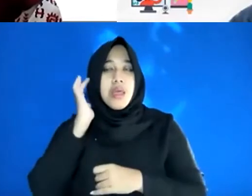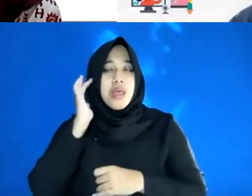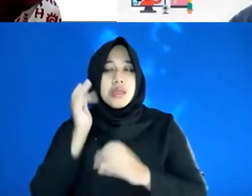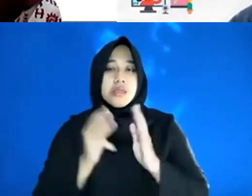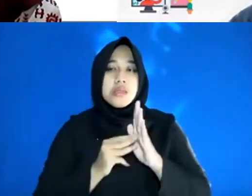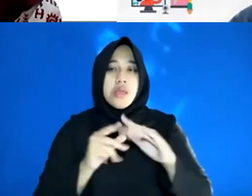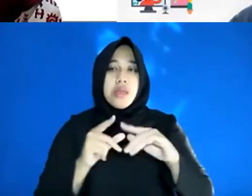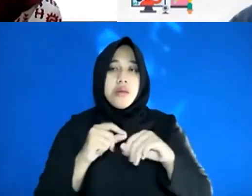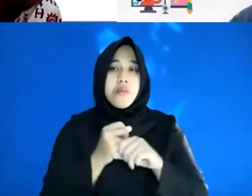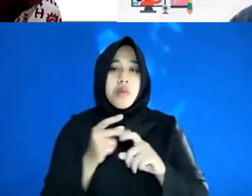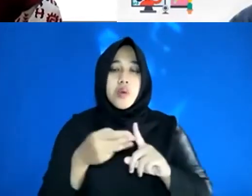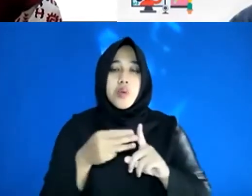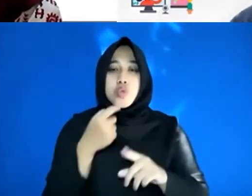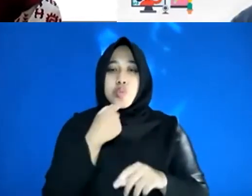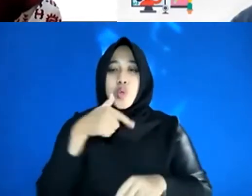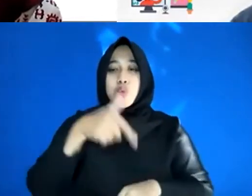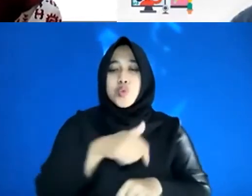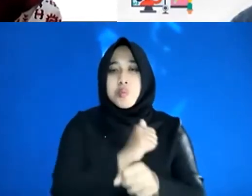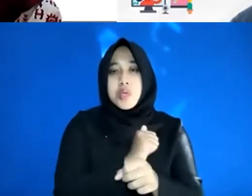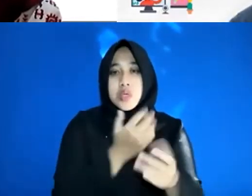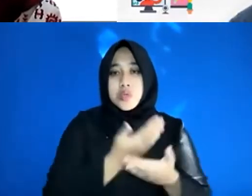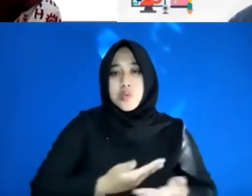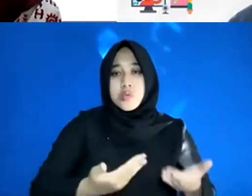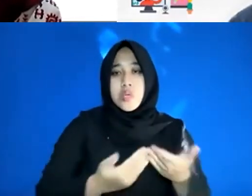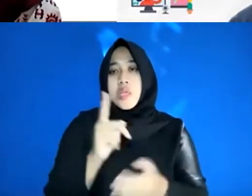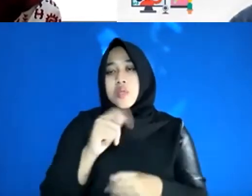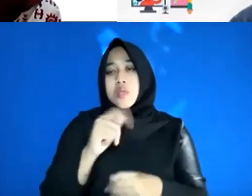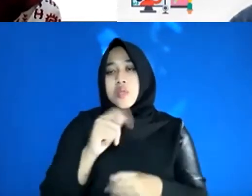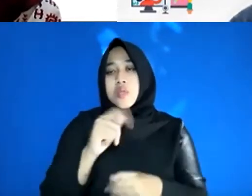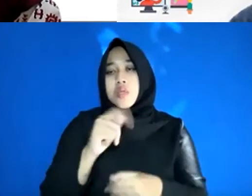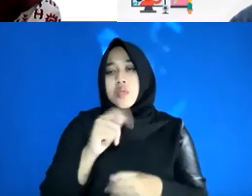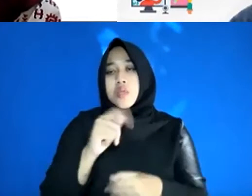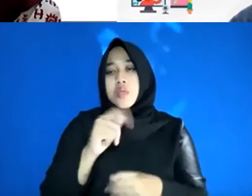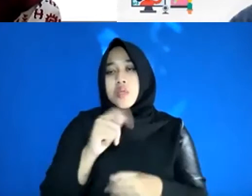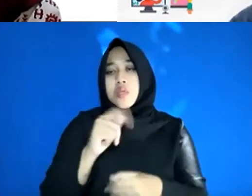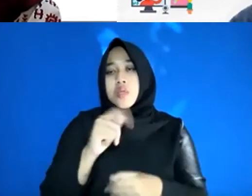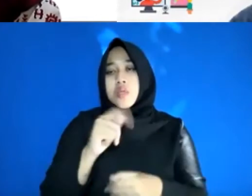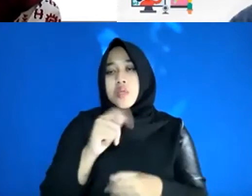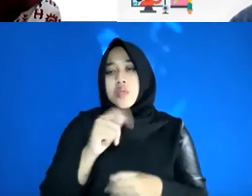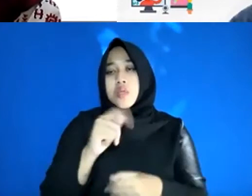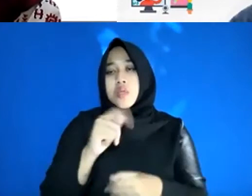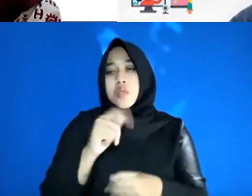itu hanya 7 pekerja sosial. Itu jadi satu kasus itu luar biasa.